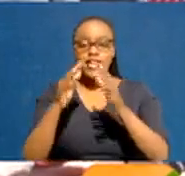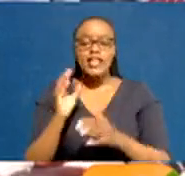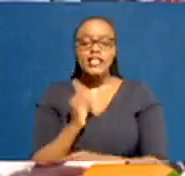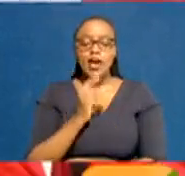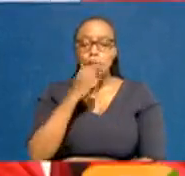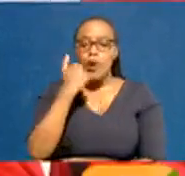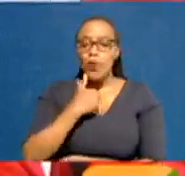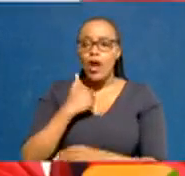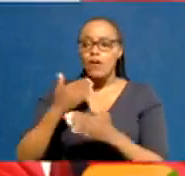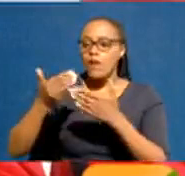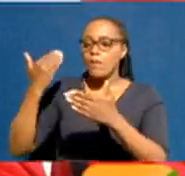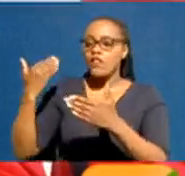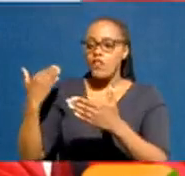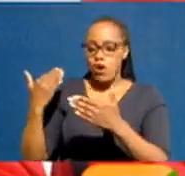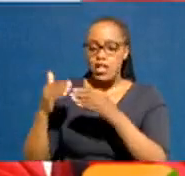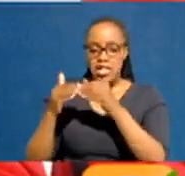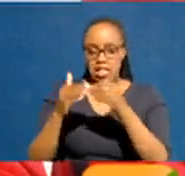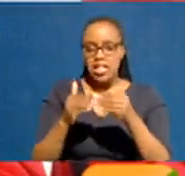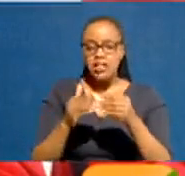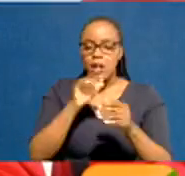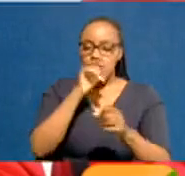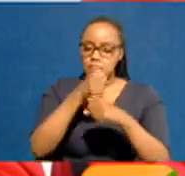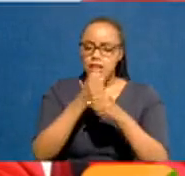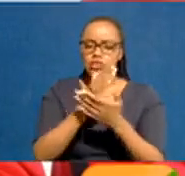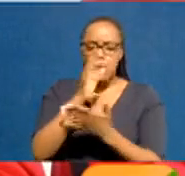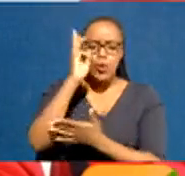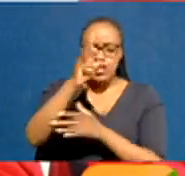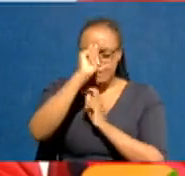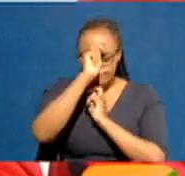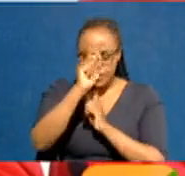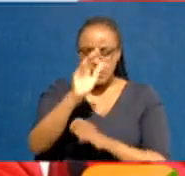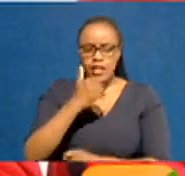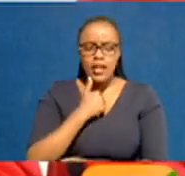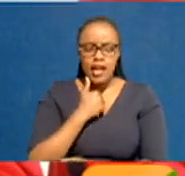ambao wametutangulia, tutahakikisha kwamba wako na heshima,